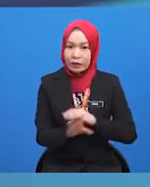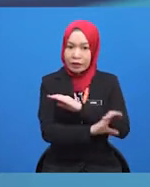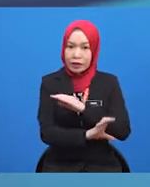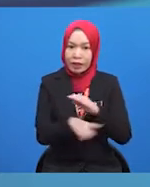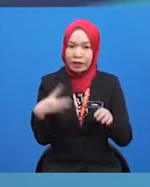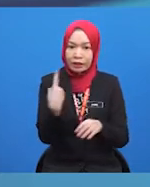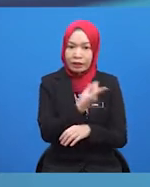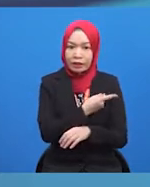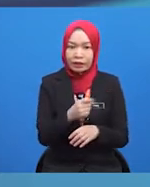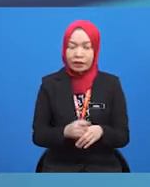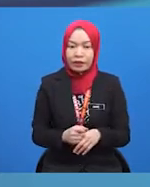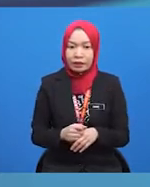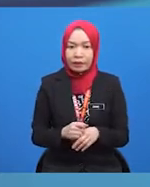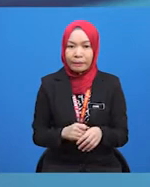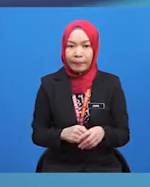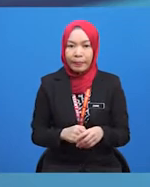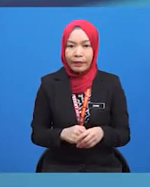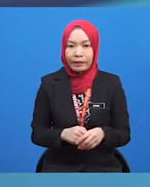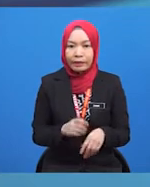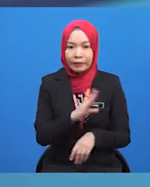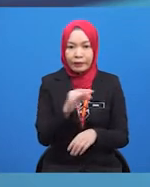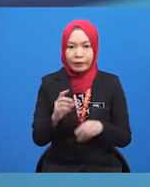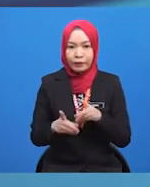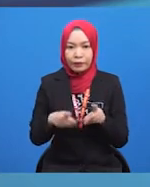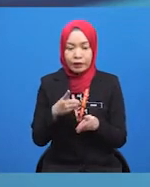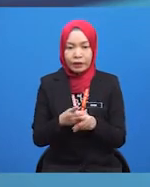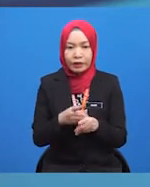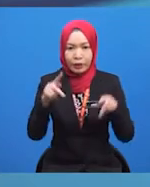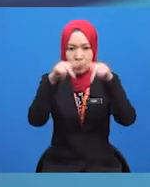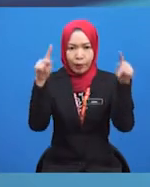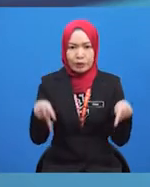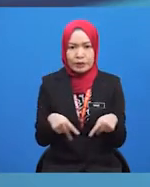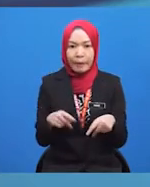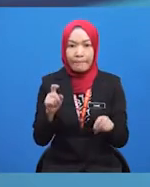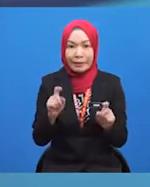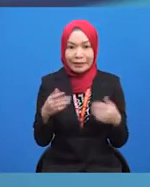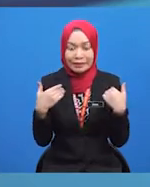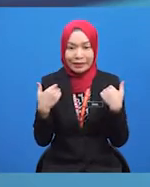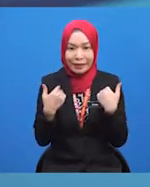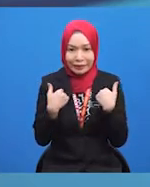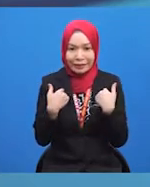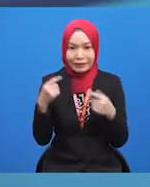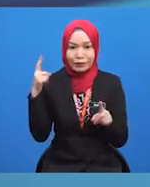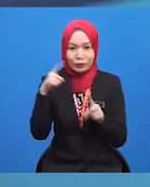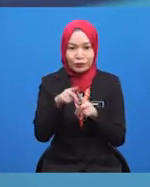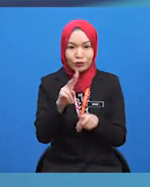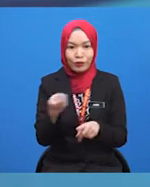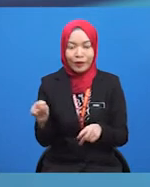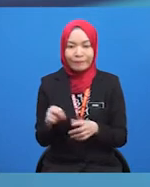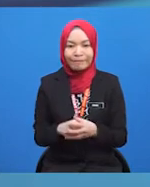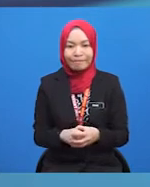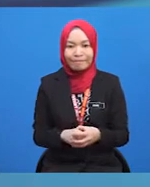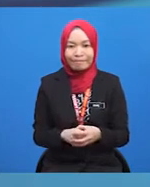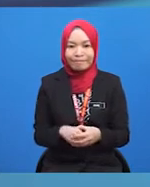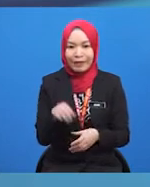membawa mesej yang tertentu seperti tema yang kita telah tentukannya dari awal.